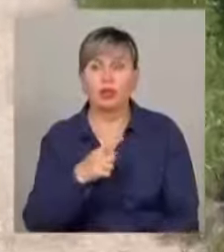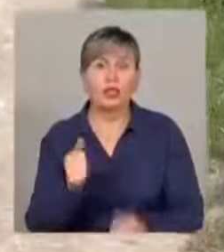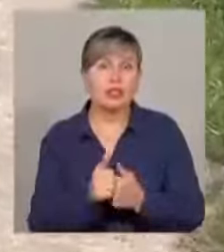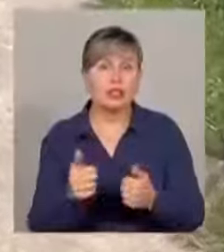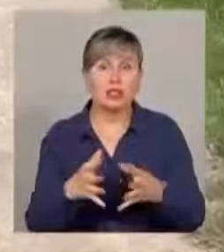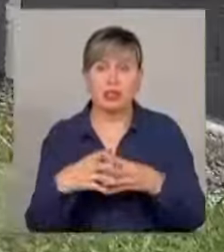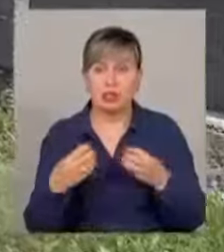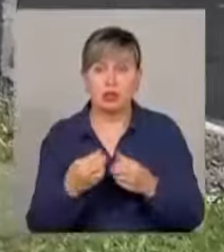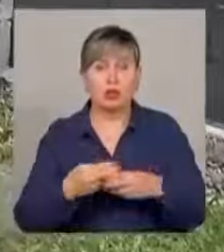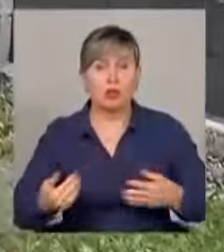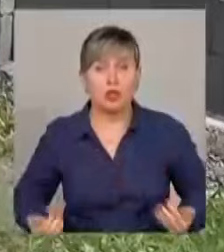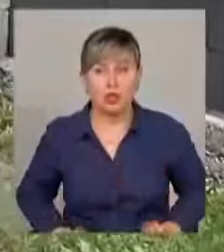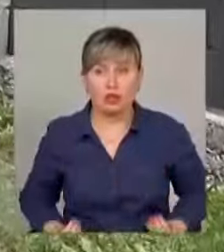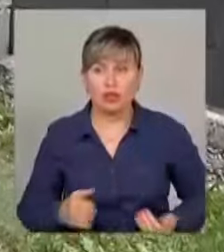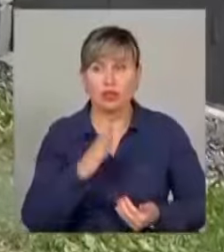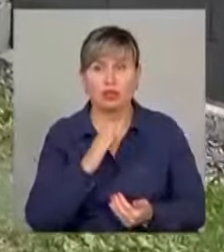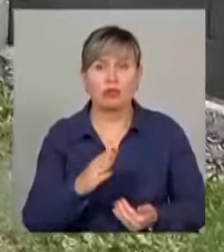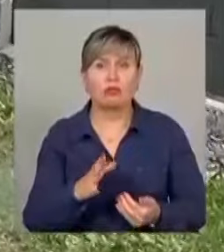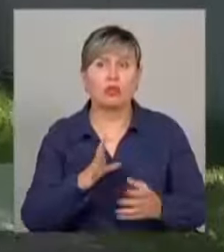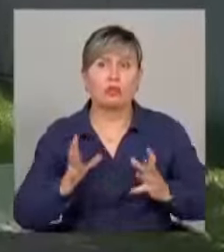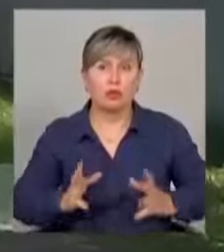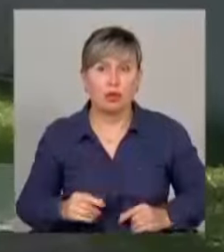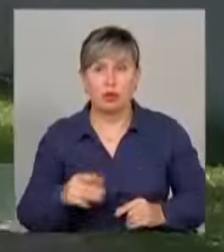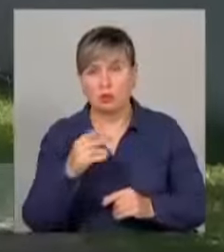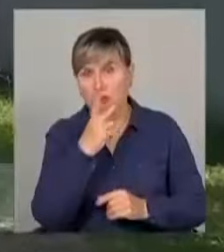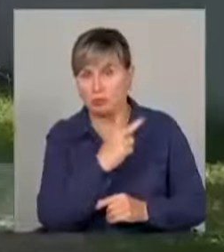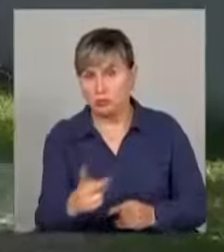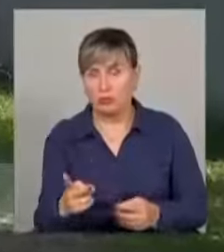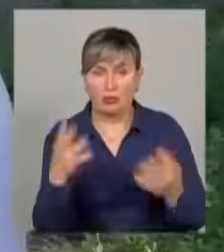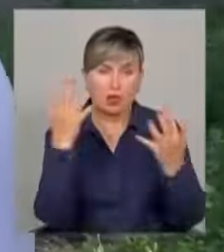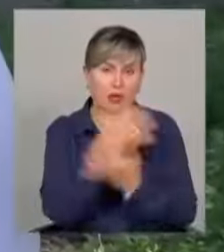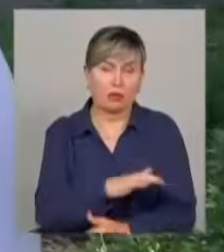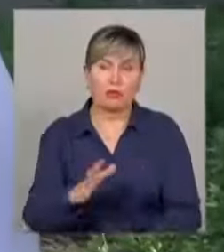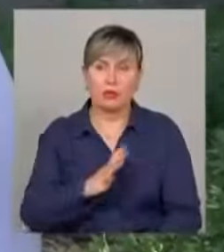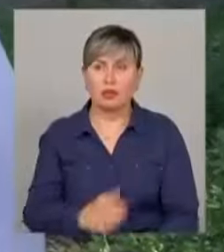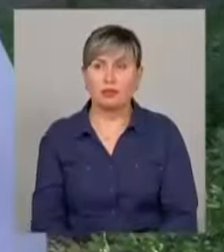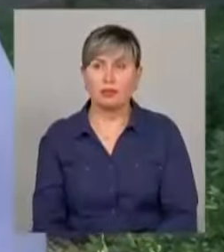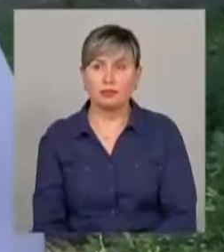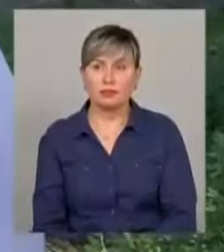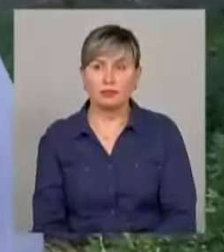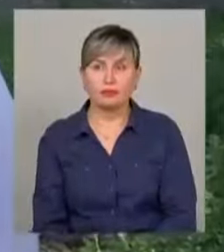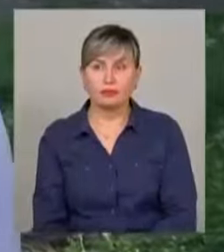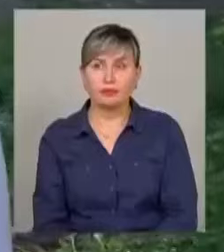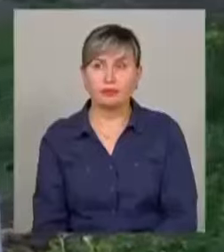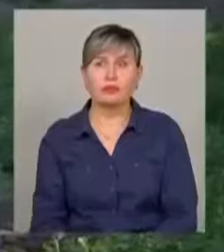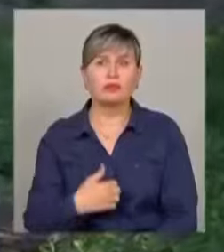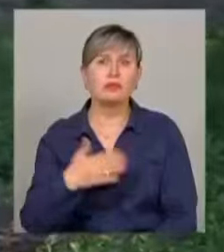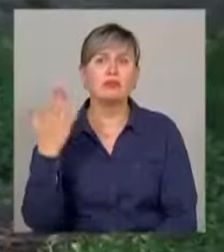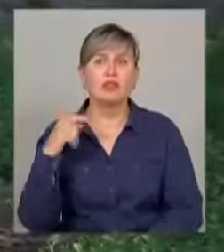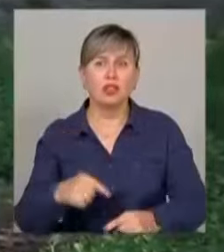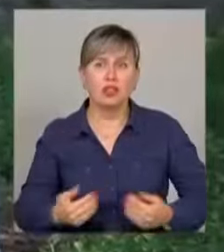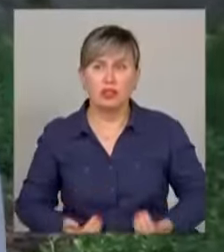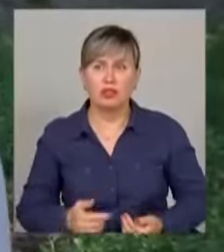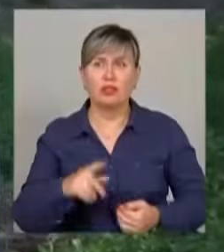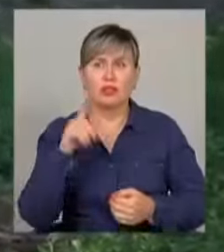семья, в которой проживали девочки, казалась спокойной и не привлекала особого внимания. Я давно здесь живу, знаю